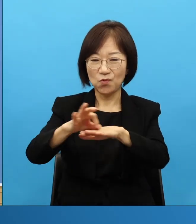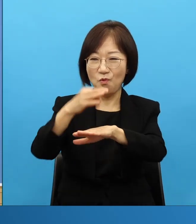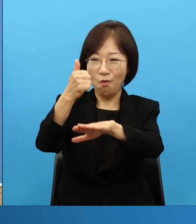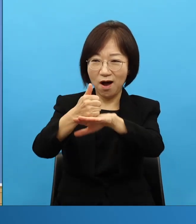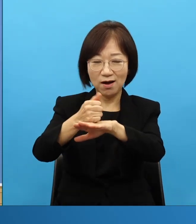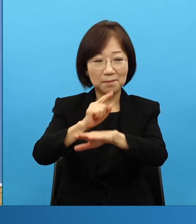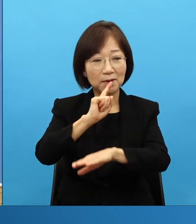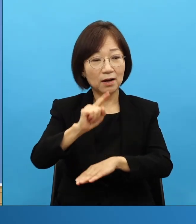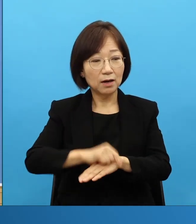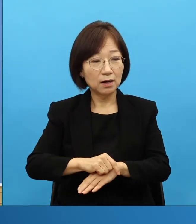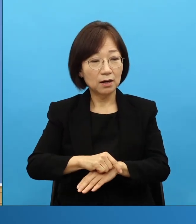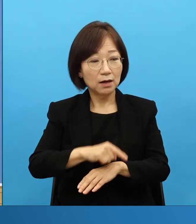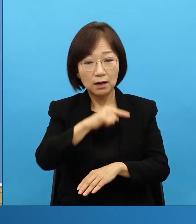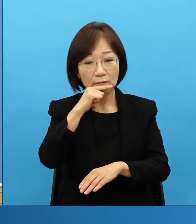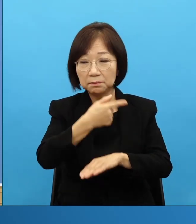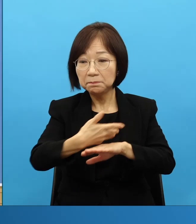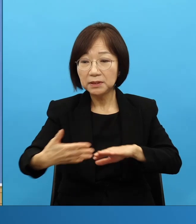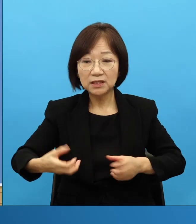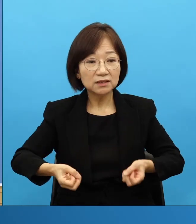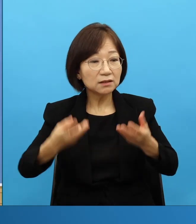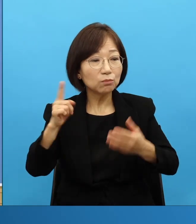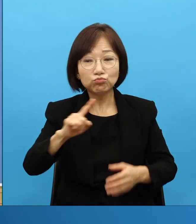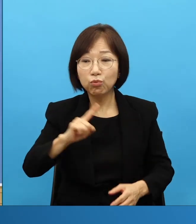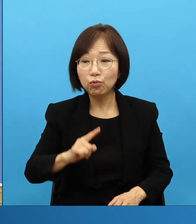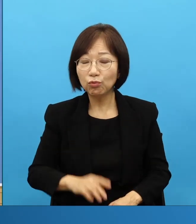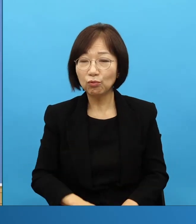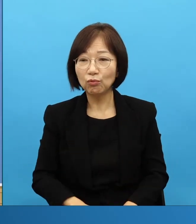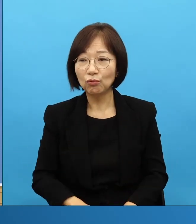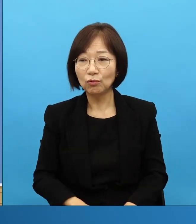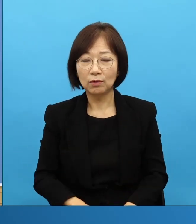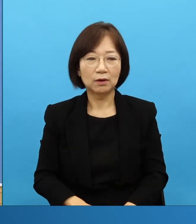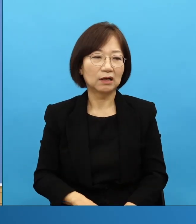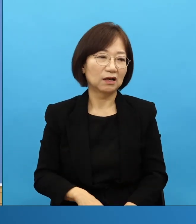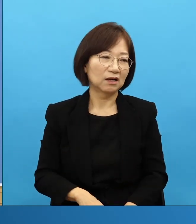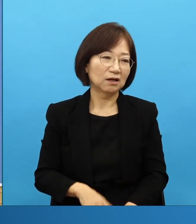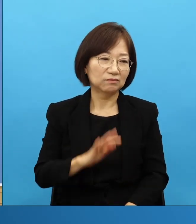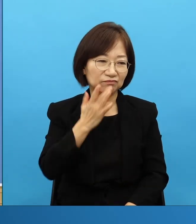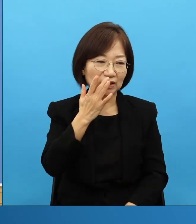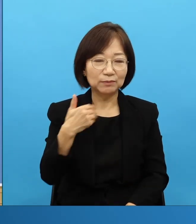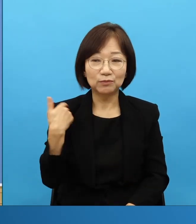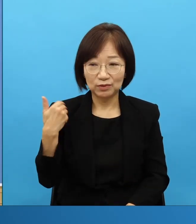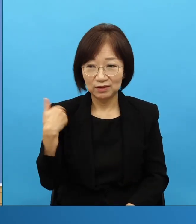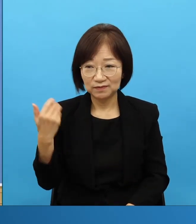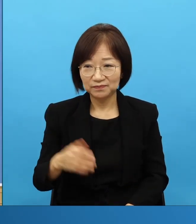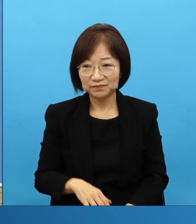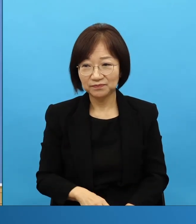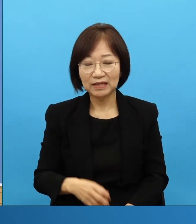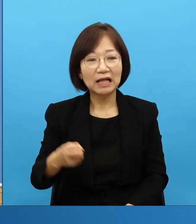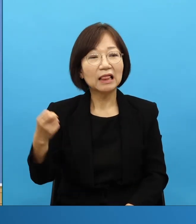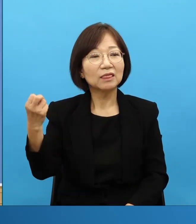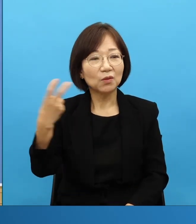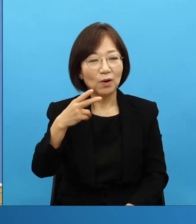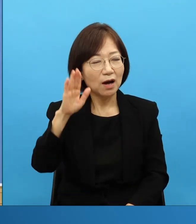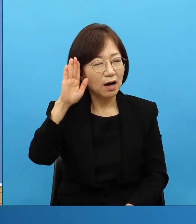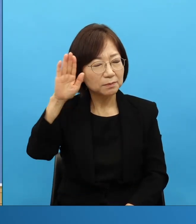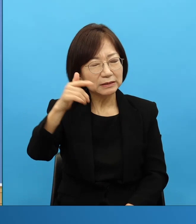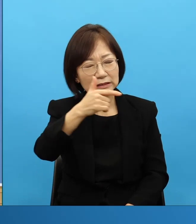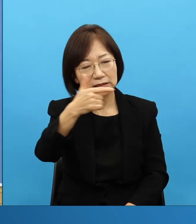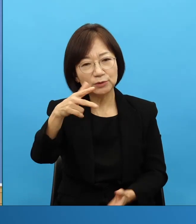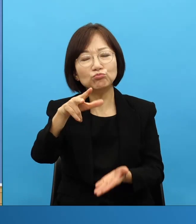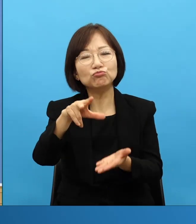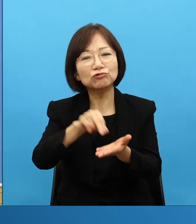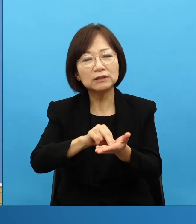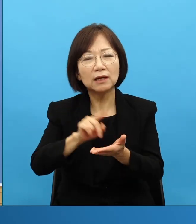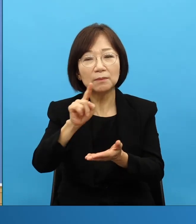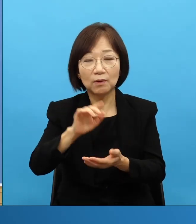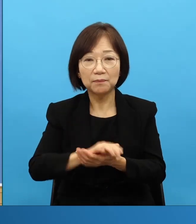failed. 예수 그리스도 이름을 기도하지 마라. 미국에서 안 그럽니까? 이제 앞으로 문제가 됩니다. 보세요. And even in the U.S., it's don't pray in the name of Jesus Christ. They're going to be in great